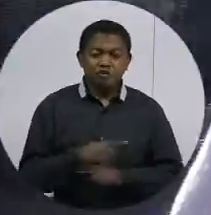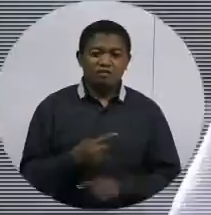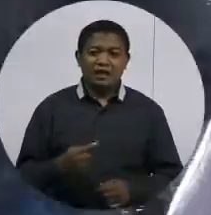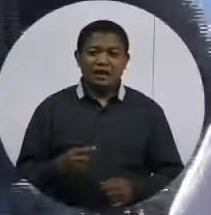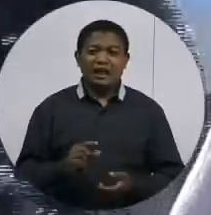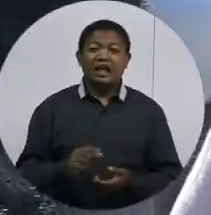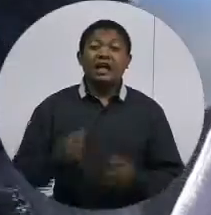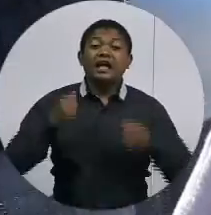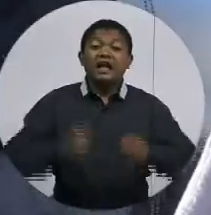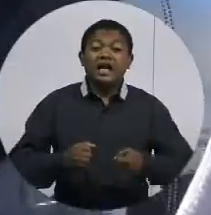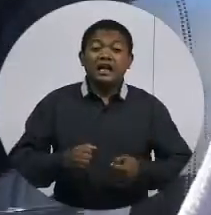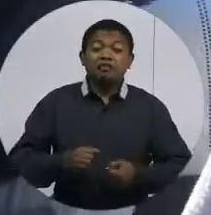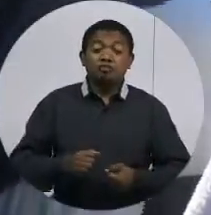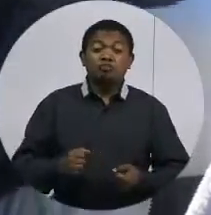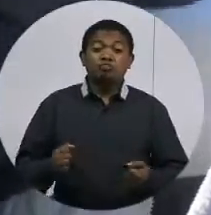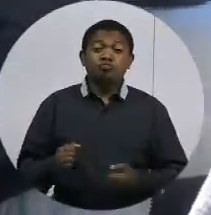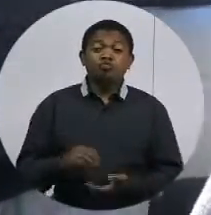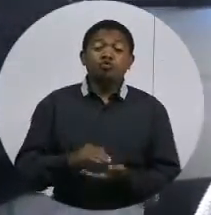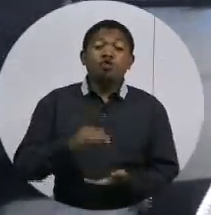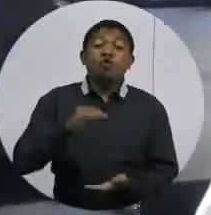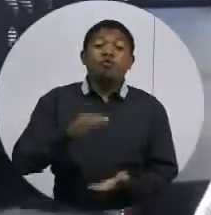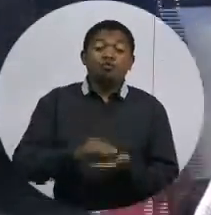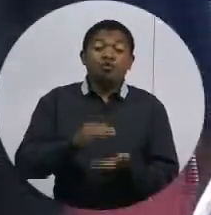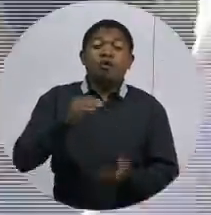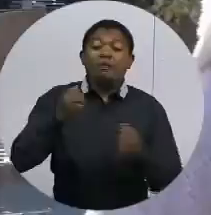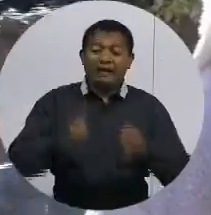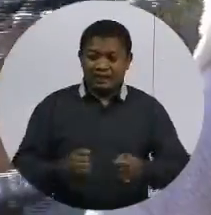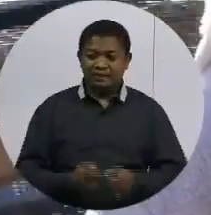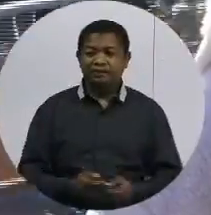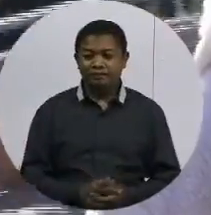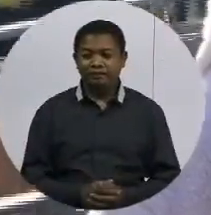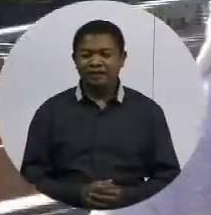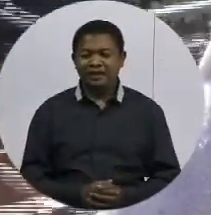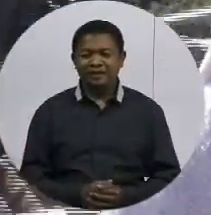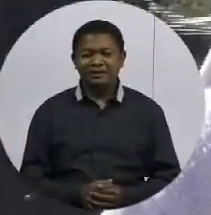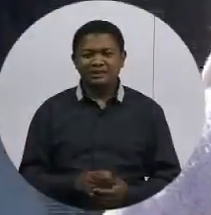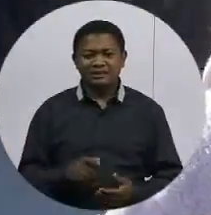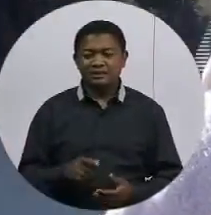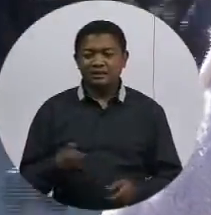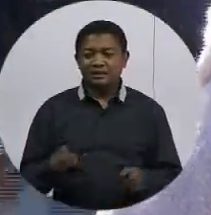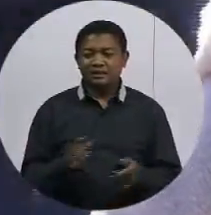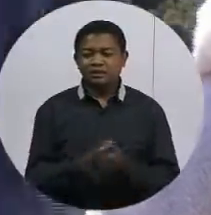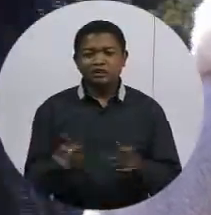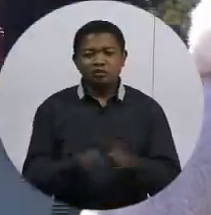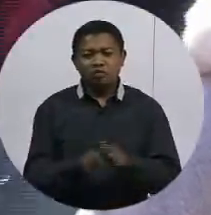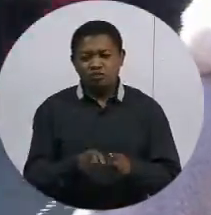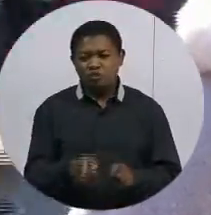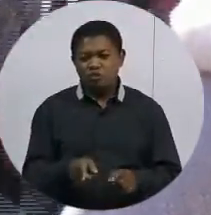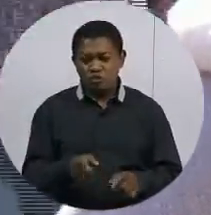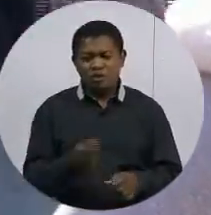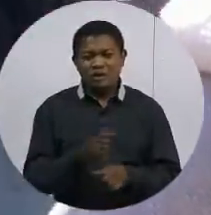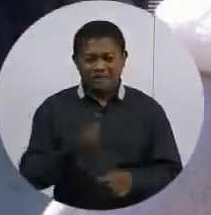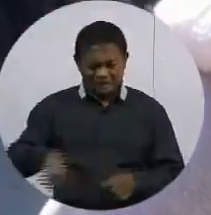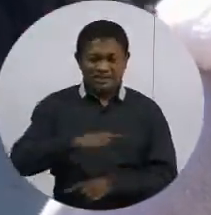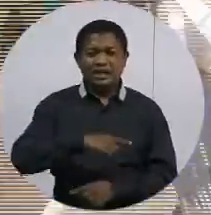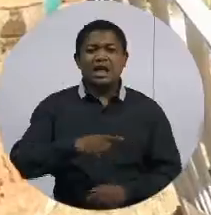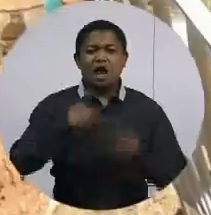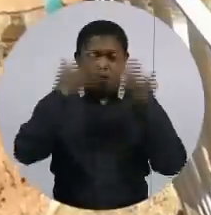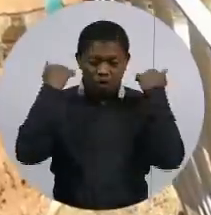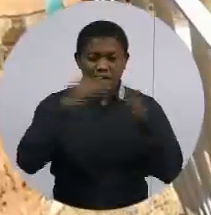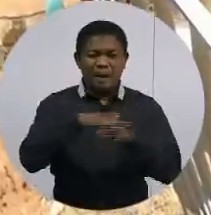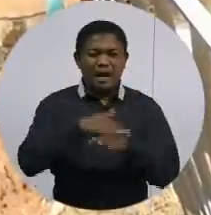mimahazo hery ianao moko ny tena ampisin' zay a vavaka e tsy voatohatsy mpitondra rery ity fa tsika malagasy mitsika vahoaka malagasy miaraka endao